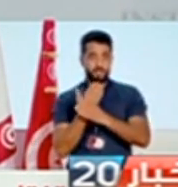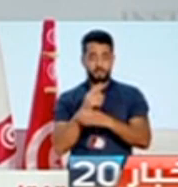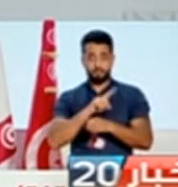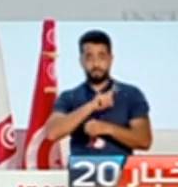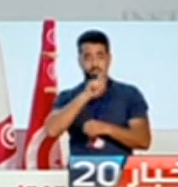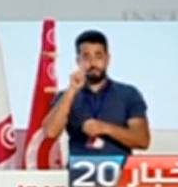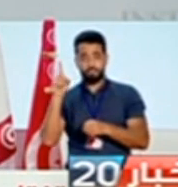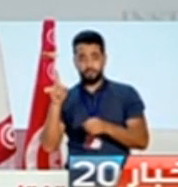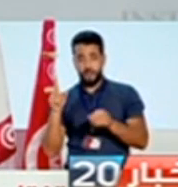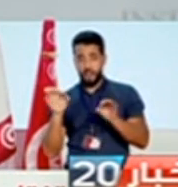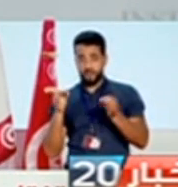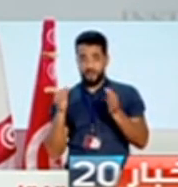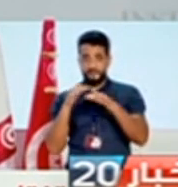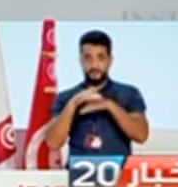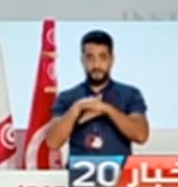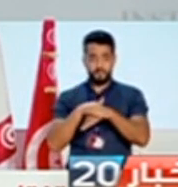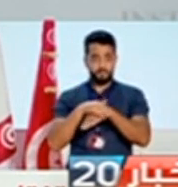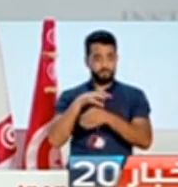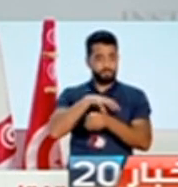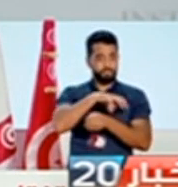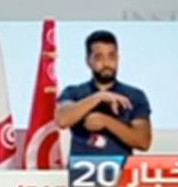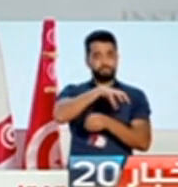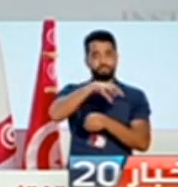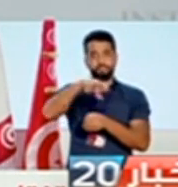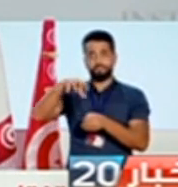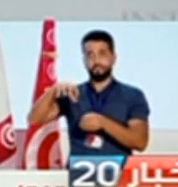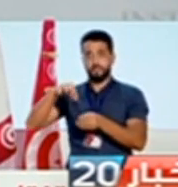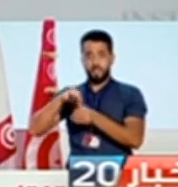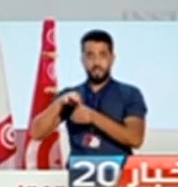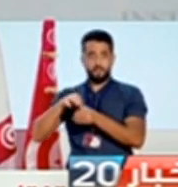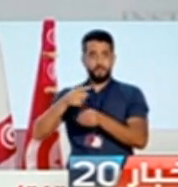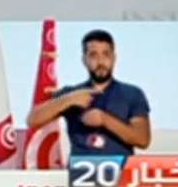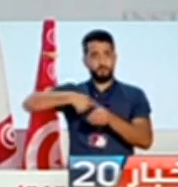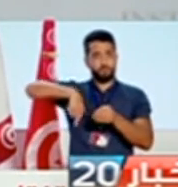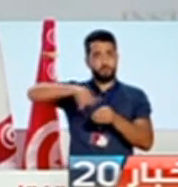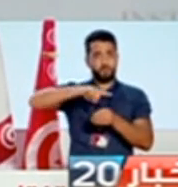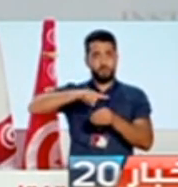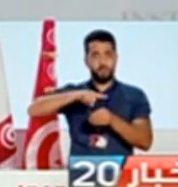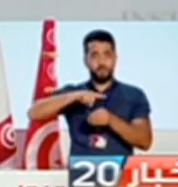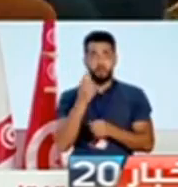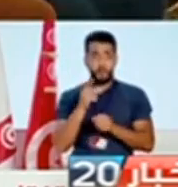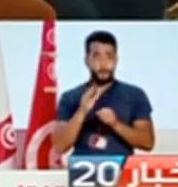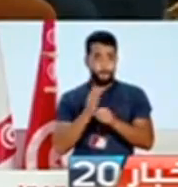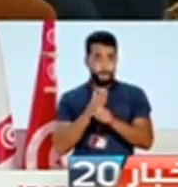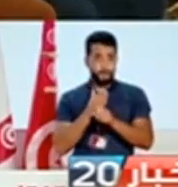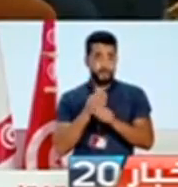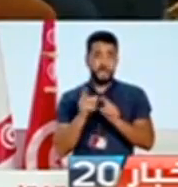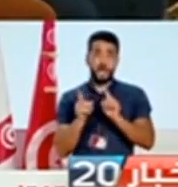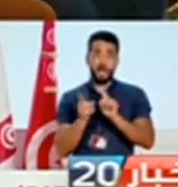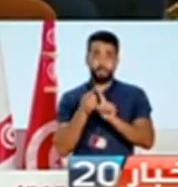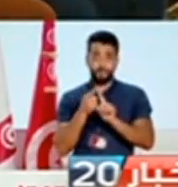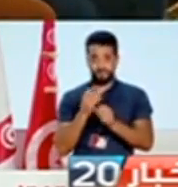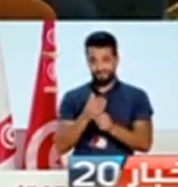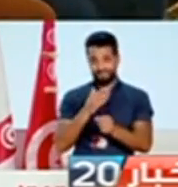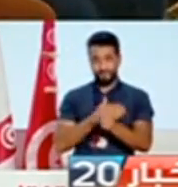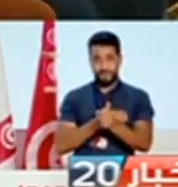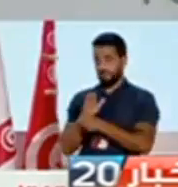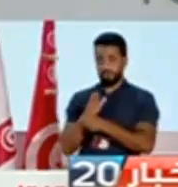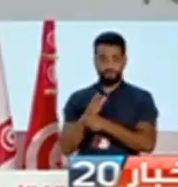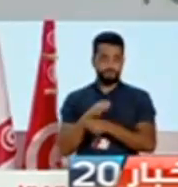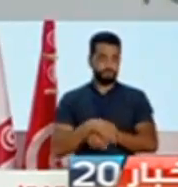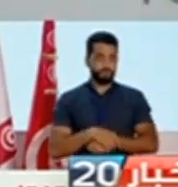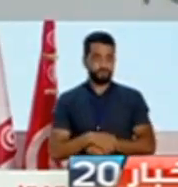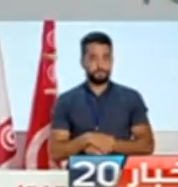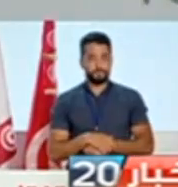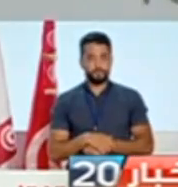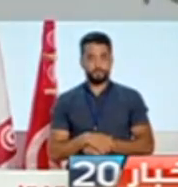إلى 10 ليلا في مكاتب ومراكز الاقتراع الموجودة داخل تراب الجمهورية. وبهذه المناسبة دعا رئيس الهيئة